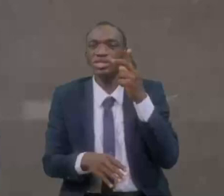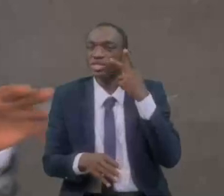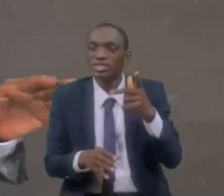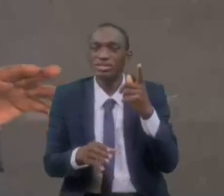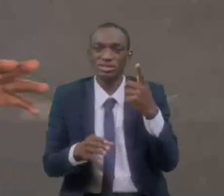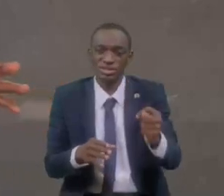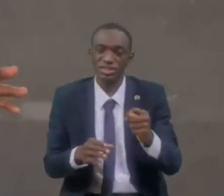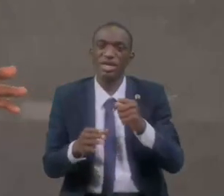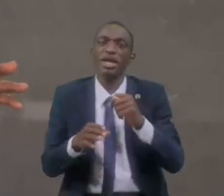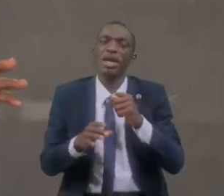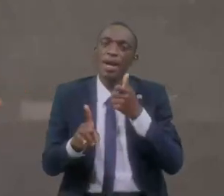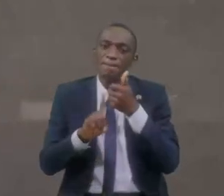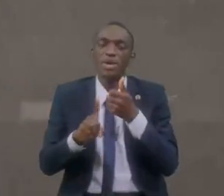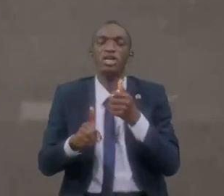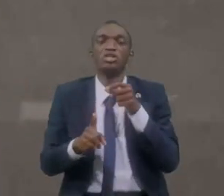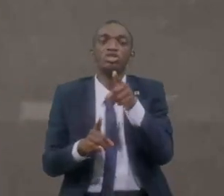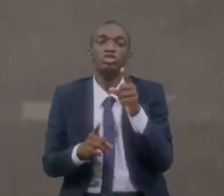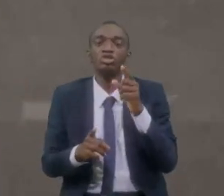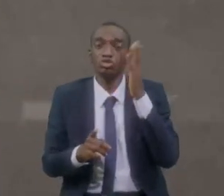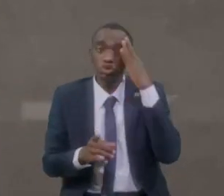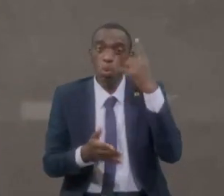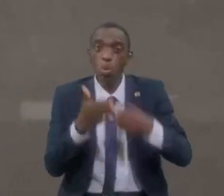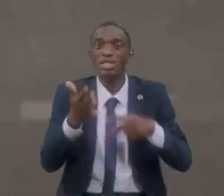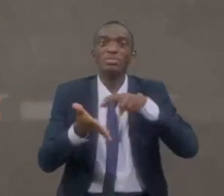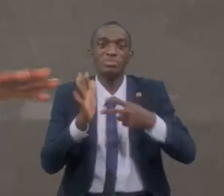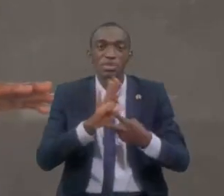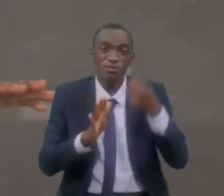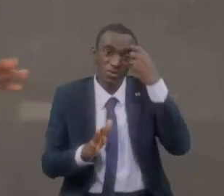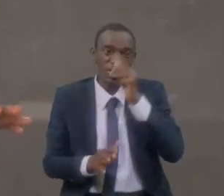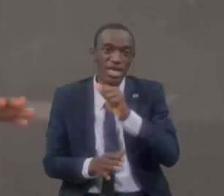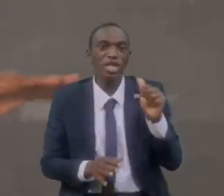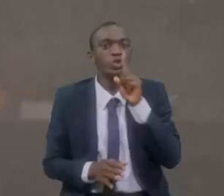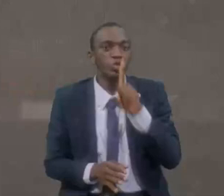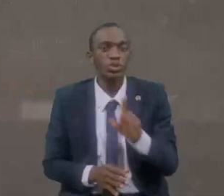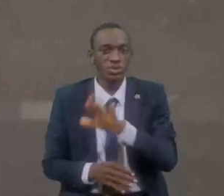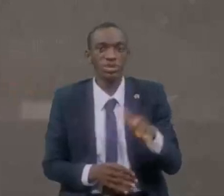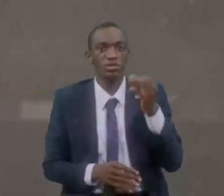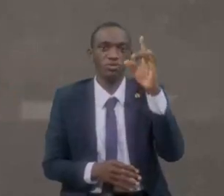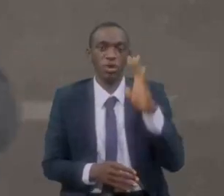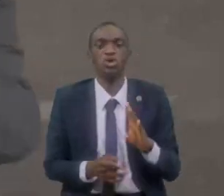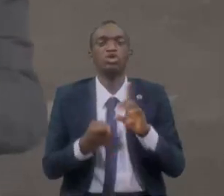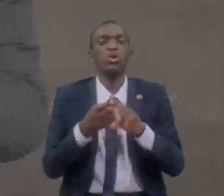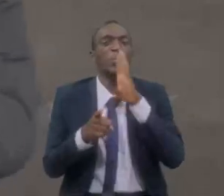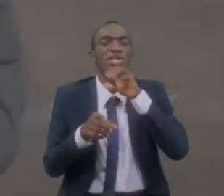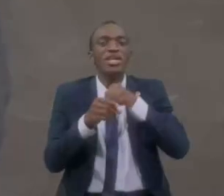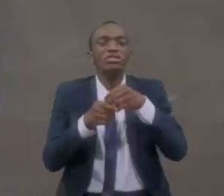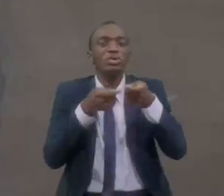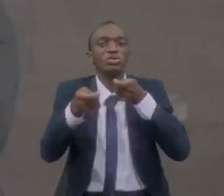veut dire pour un vrai enfant de Dieu, qu'il ait le contrôle, qu'il règne.